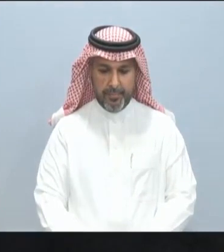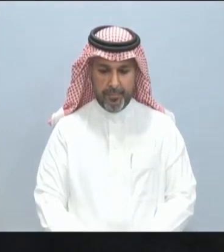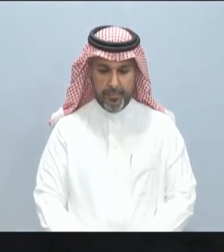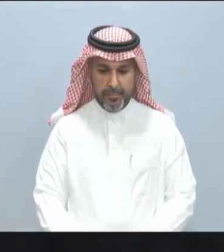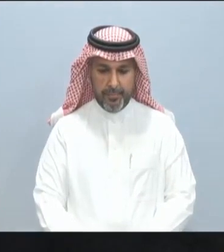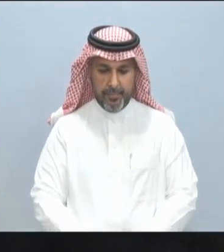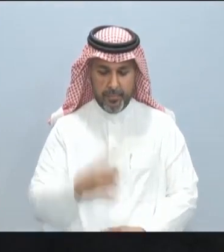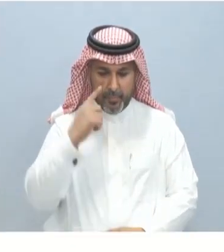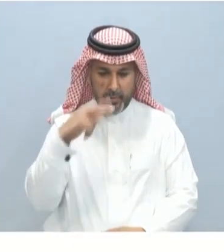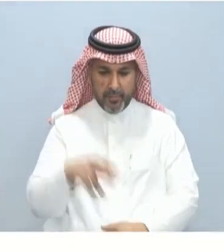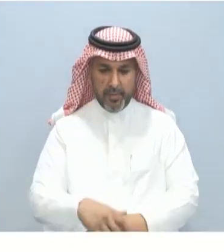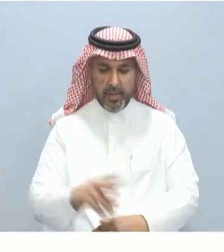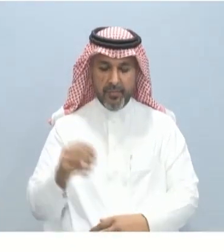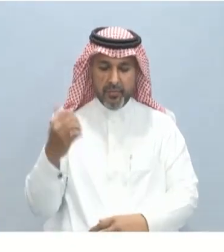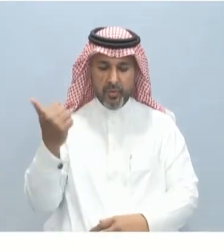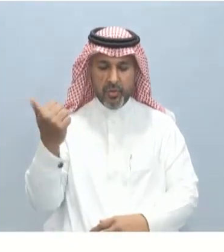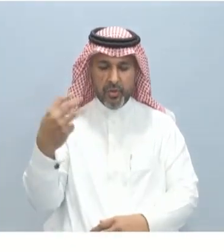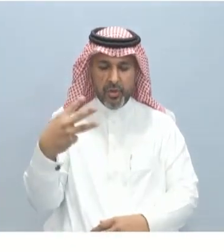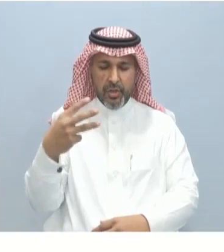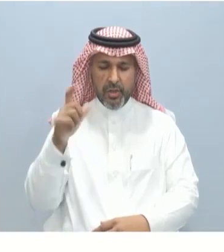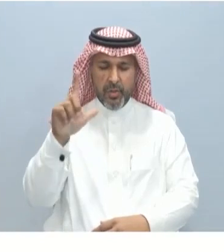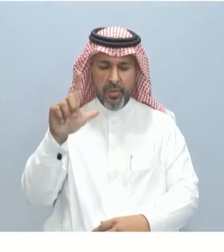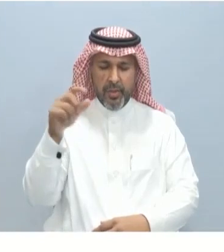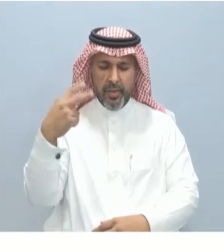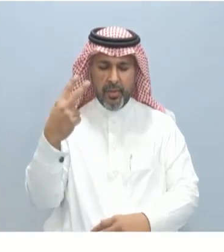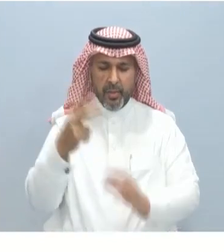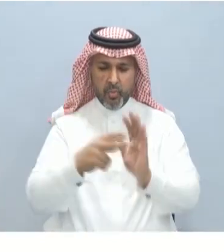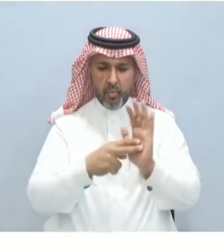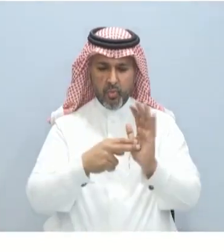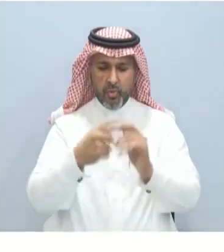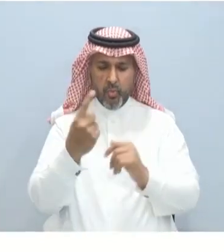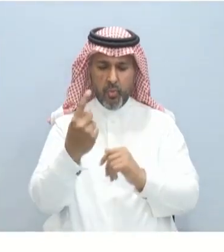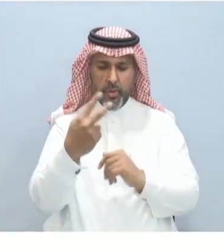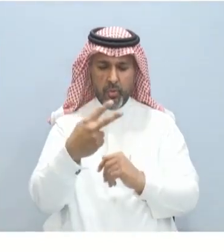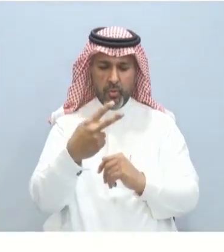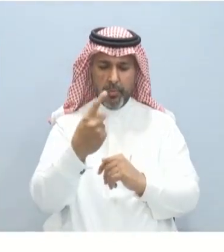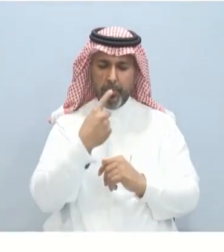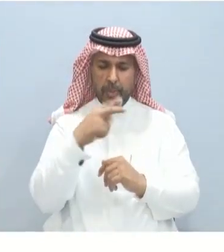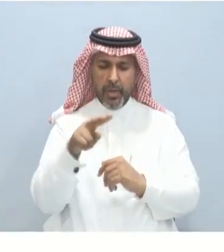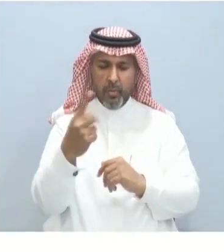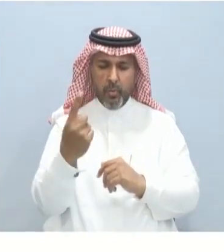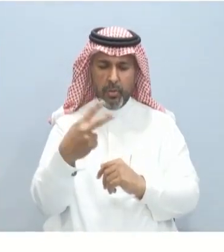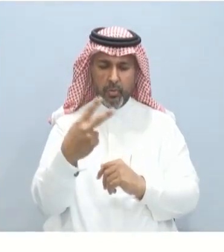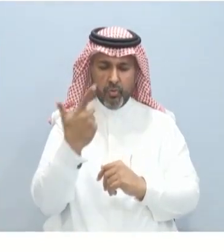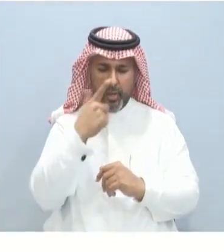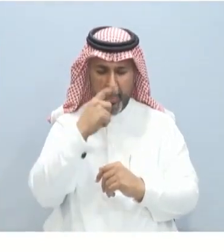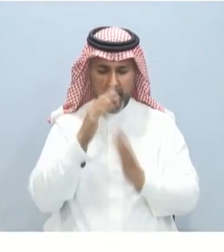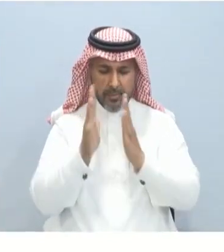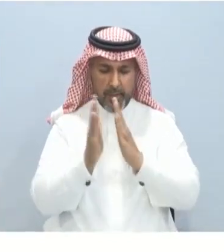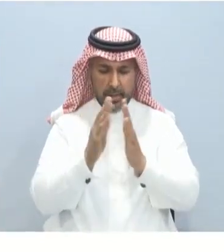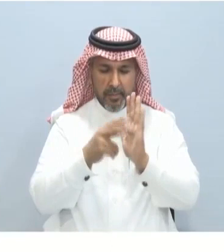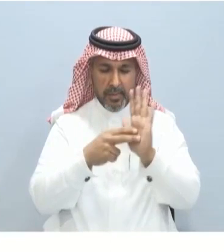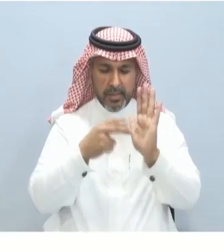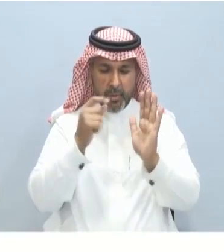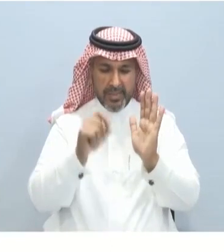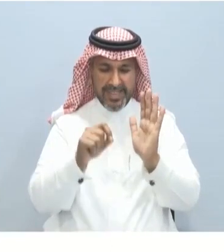السؤال الثاني من تمارين الواجب حلل او حل هذه المعادله 36 لام تربيع تساوي 121